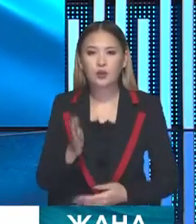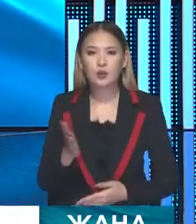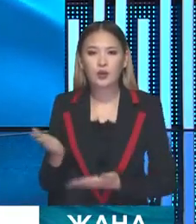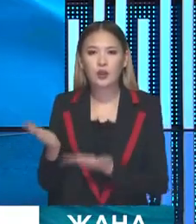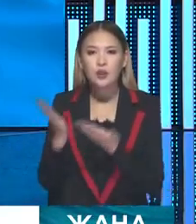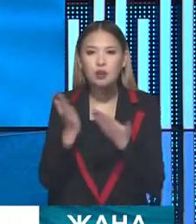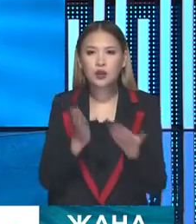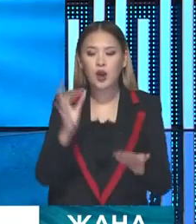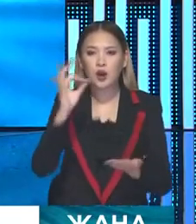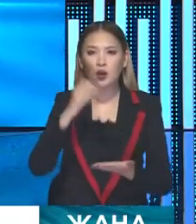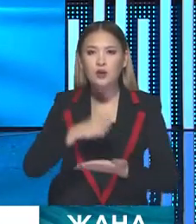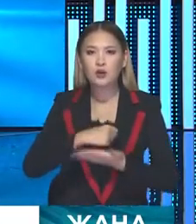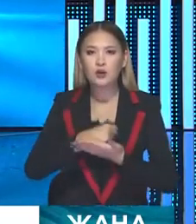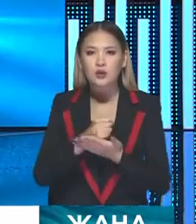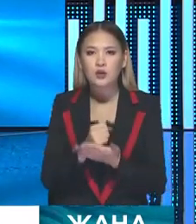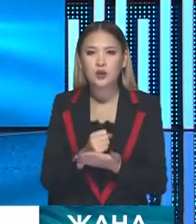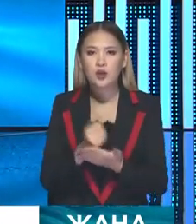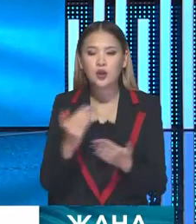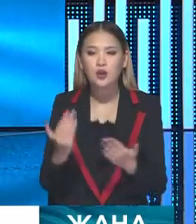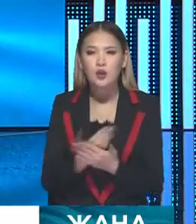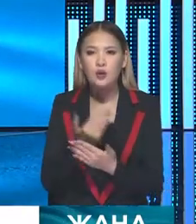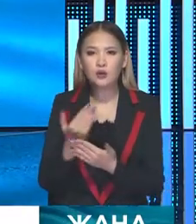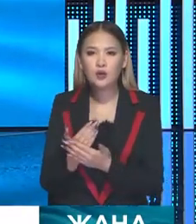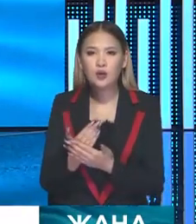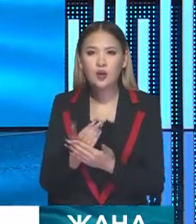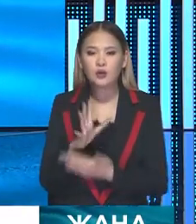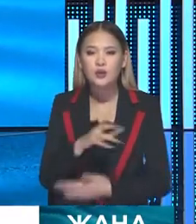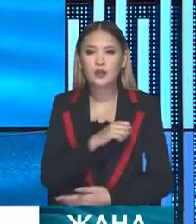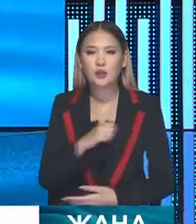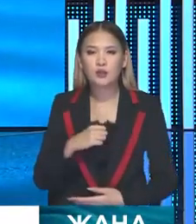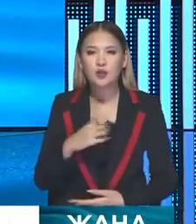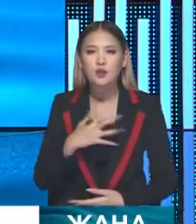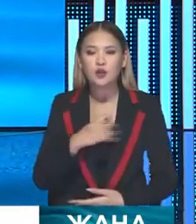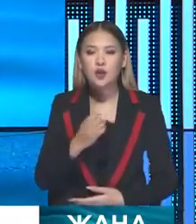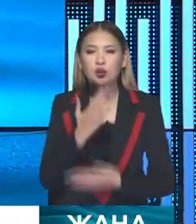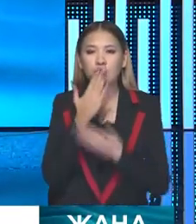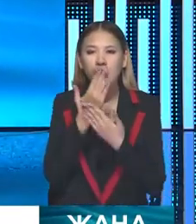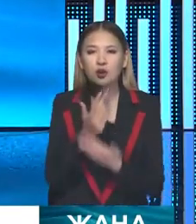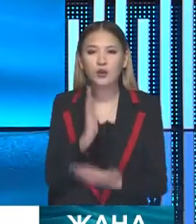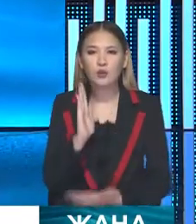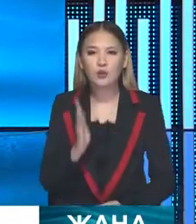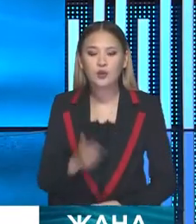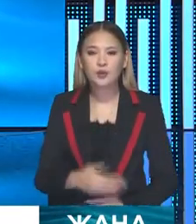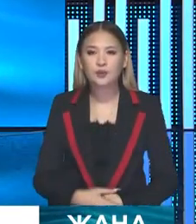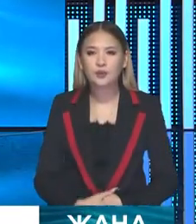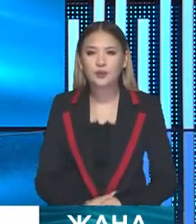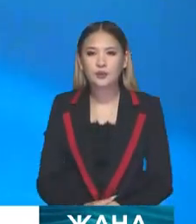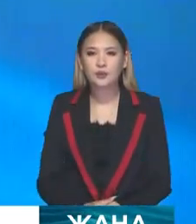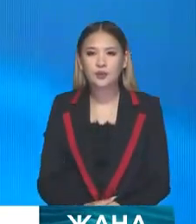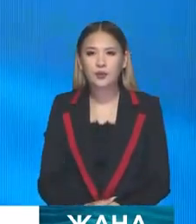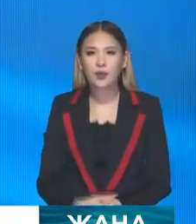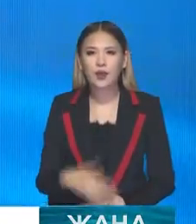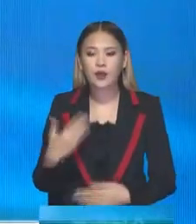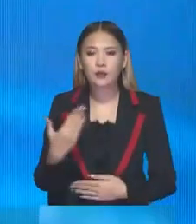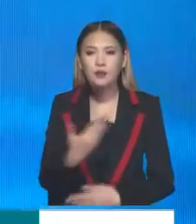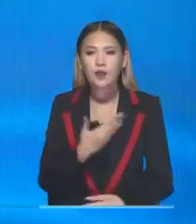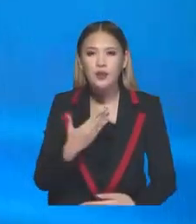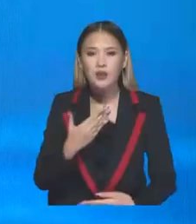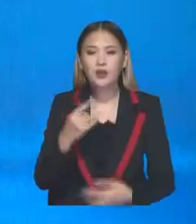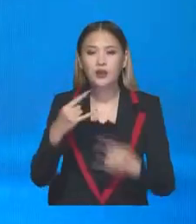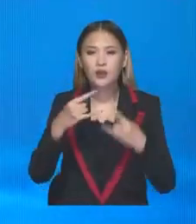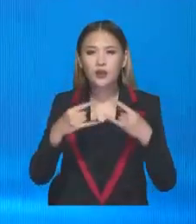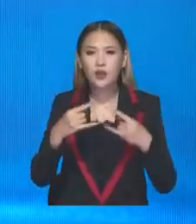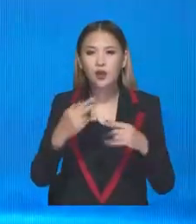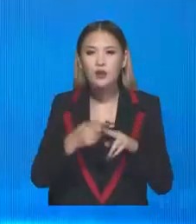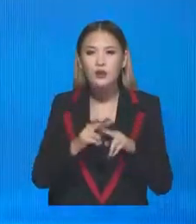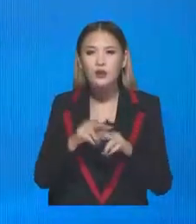жаңағы енгізілетін жаңартуларды өзіңізден тағы да қайта сұрайтын боламыз. Көп рахмет. Біз эфирімізді әрмен қарай